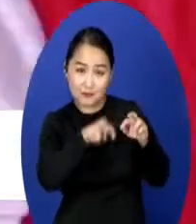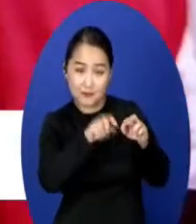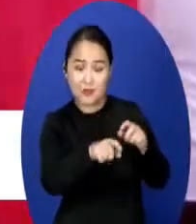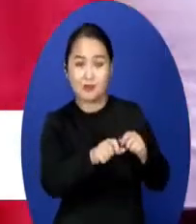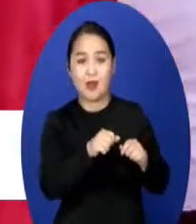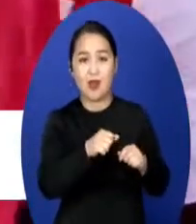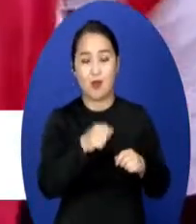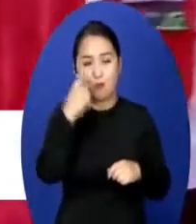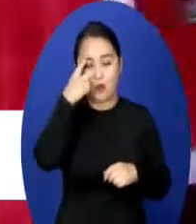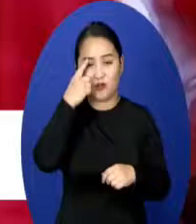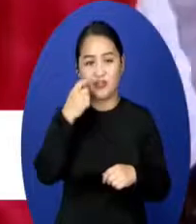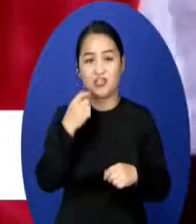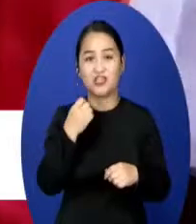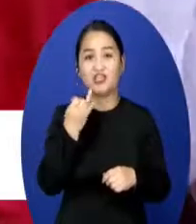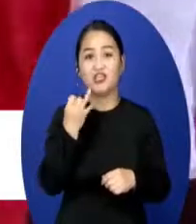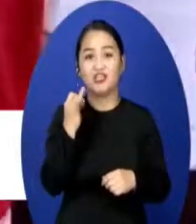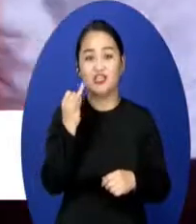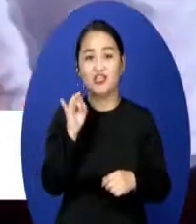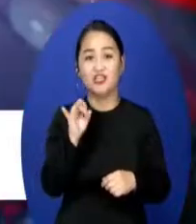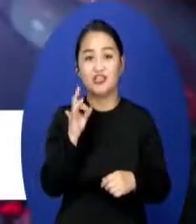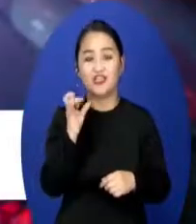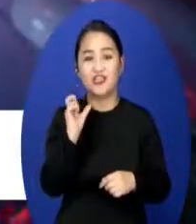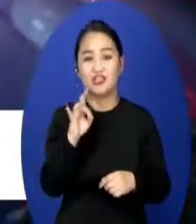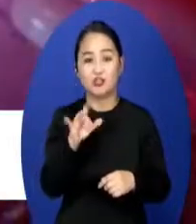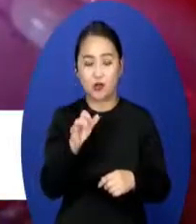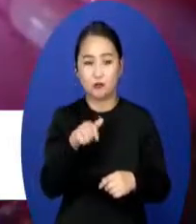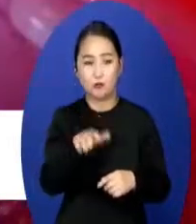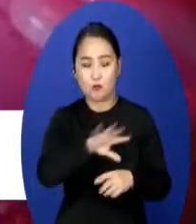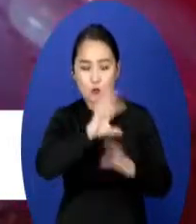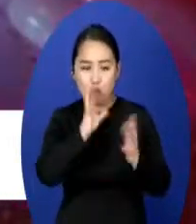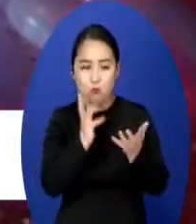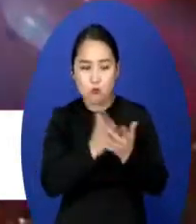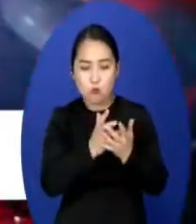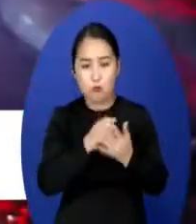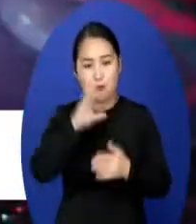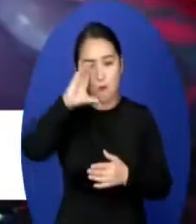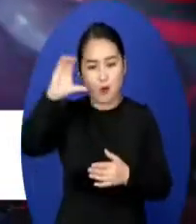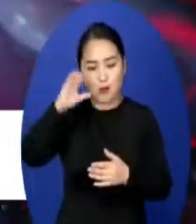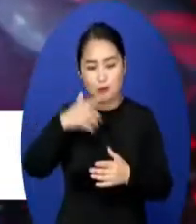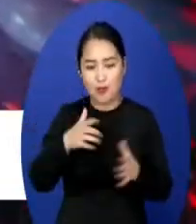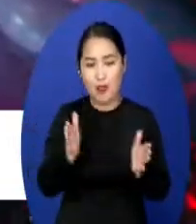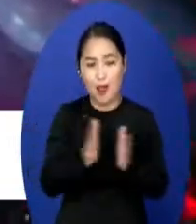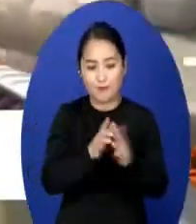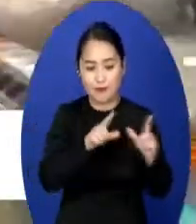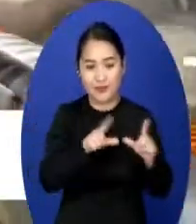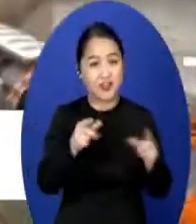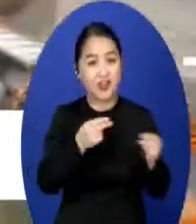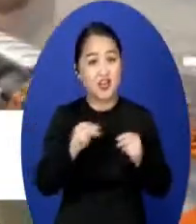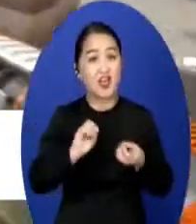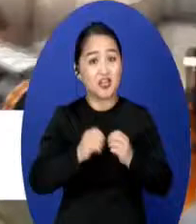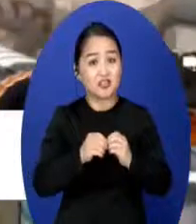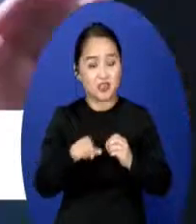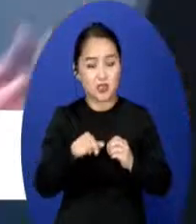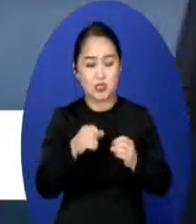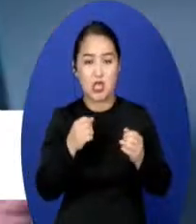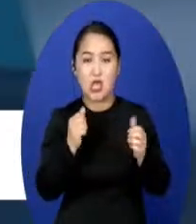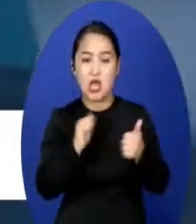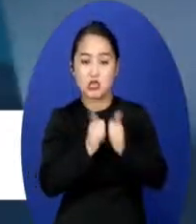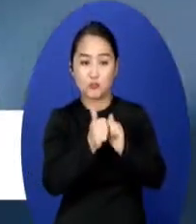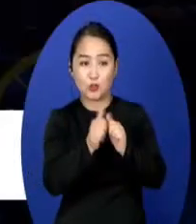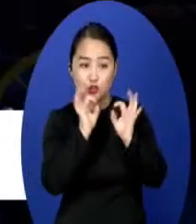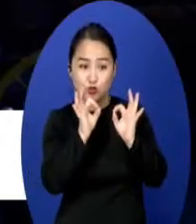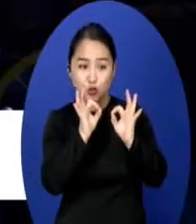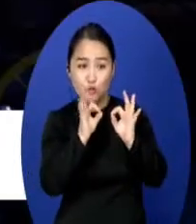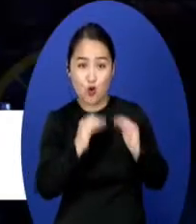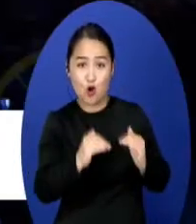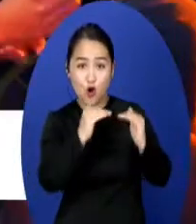электроникийн холбоо дэлхийн томоохон сэргийгч ундааны зах зээлийг эзлэгч компанитай гэрээ хийсэн байна. Энэ спортыг зөв хөгжүүлж чадвал